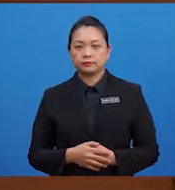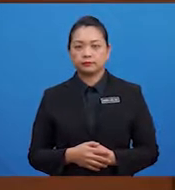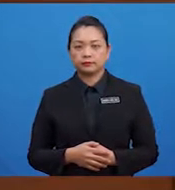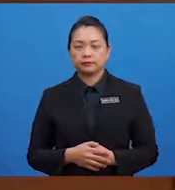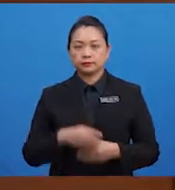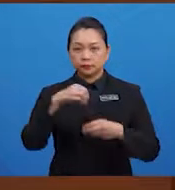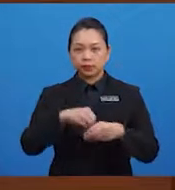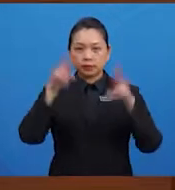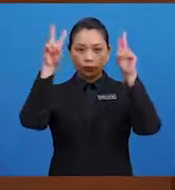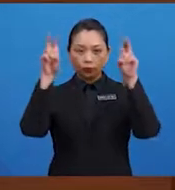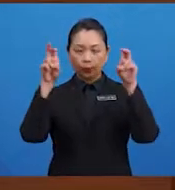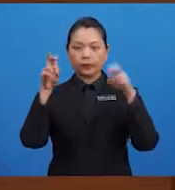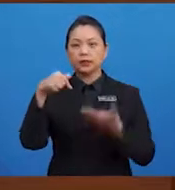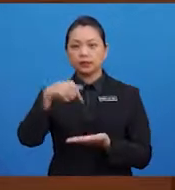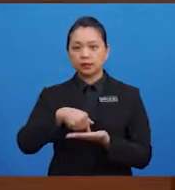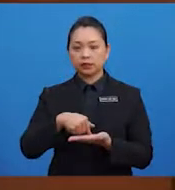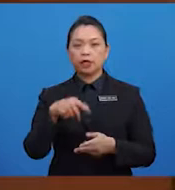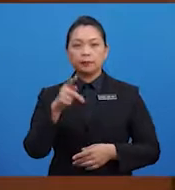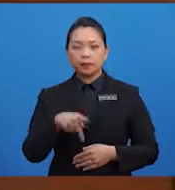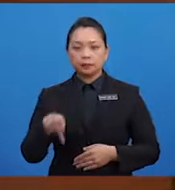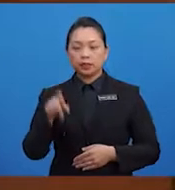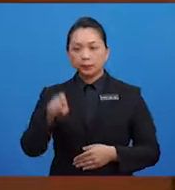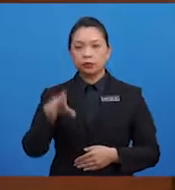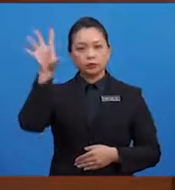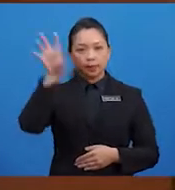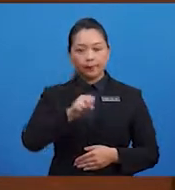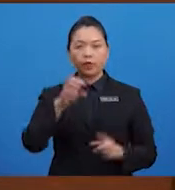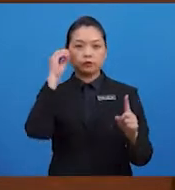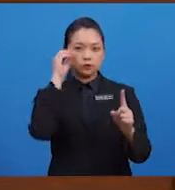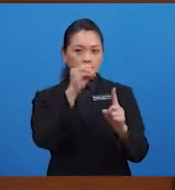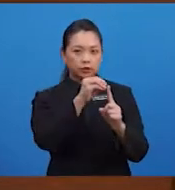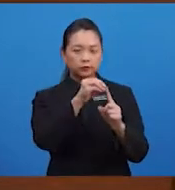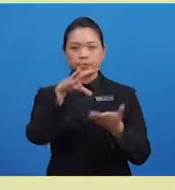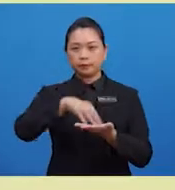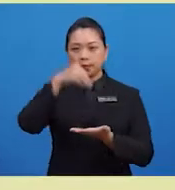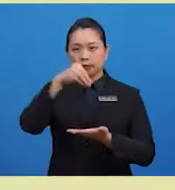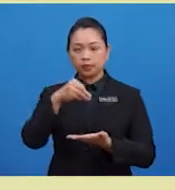Dalam topik ini, pelajar perlu mencapai objektif pembelajaran yang berikut.